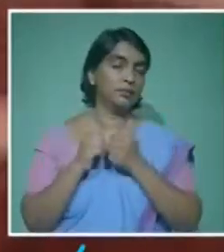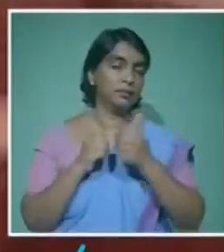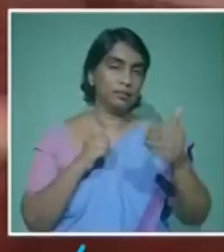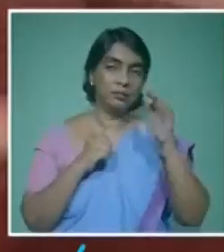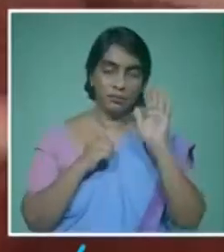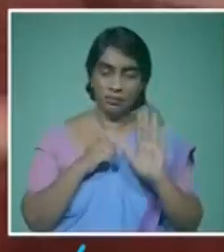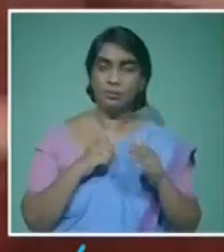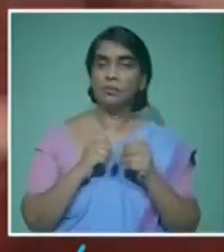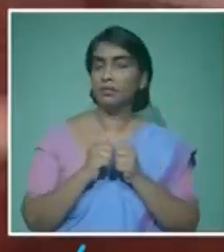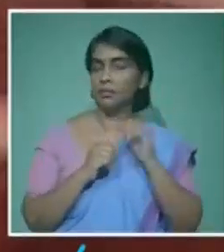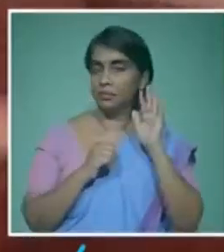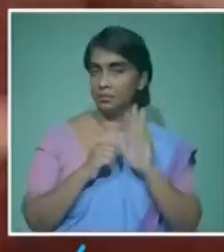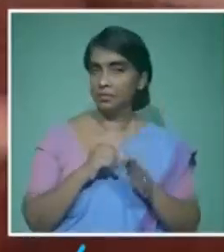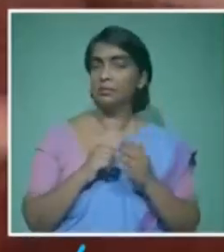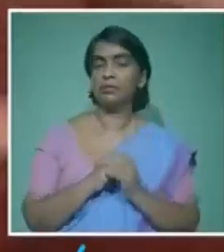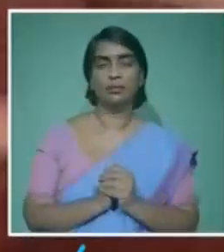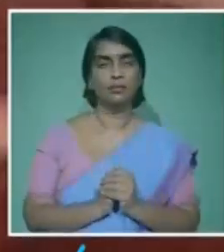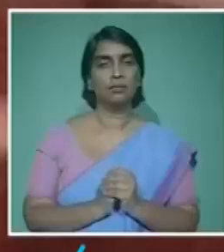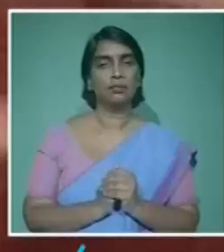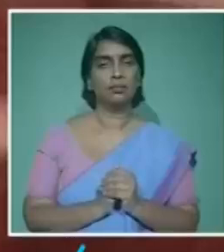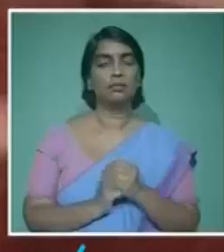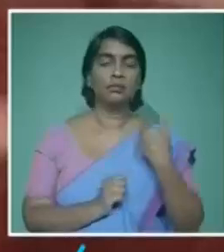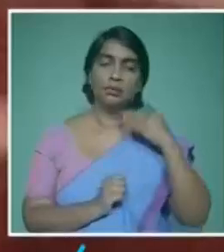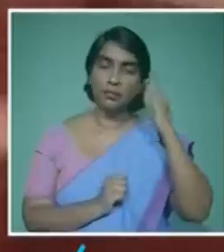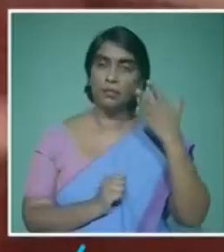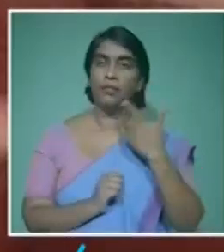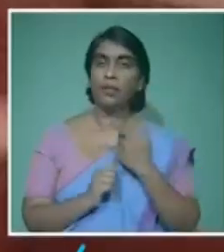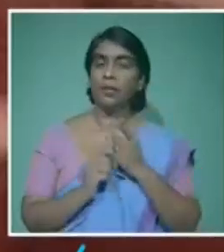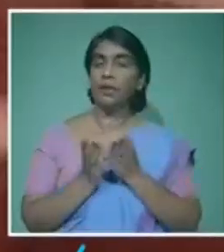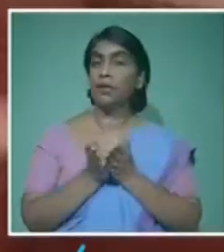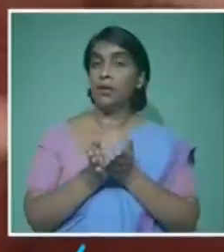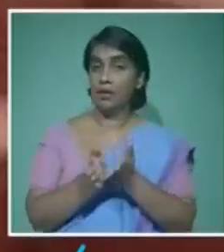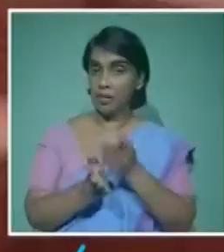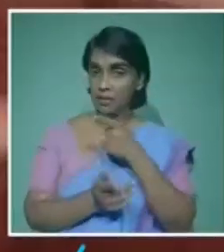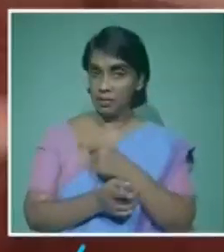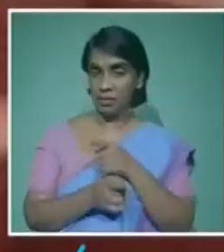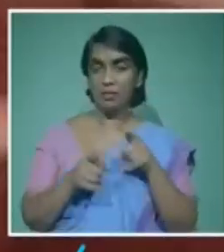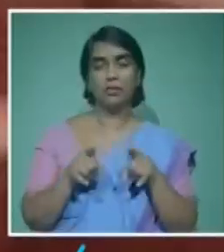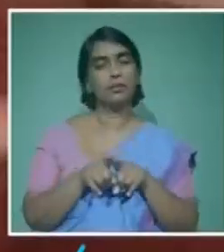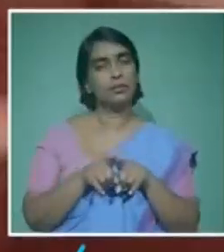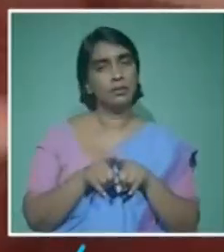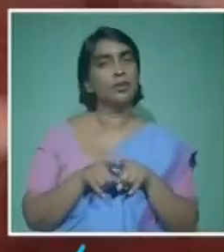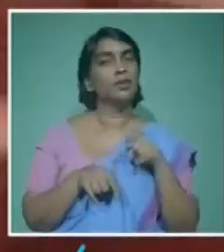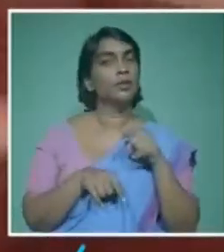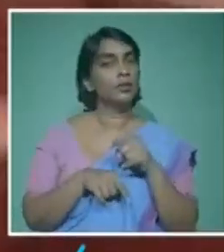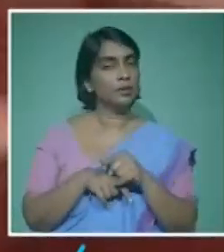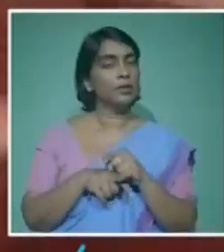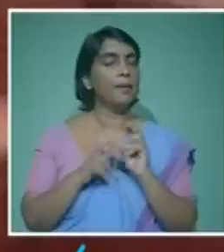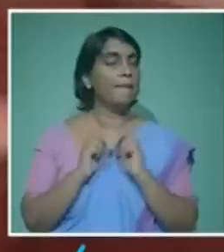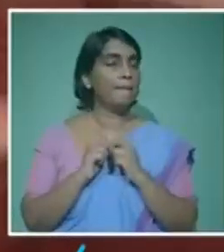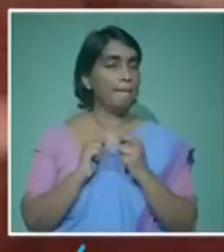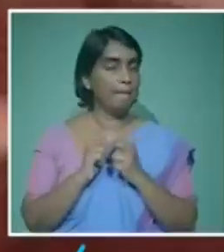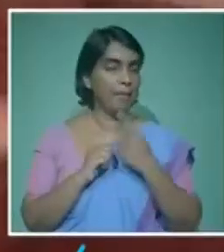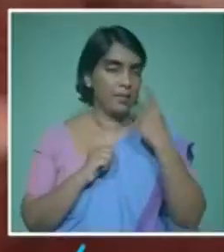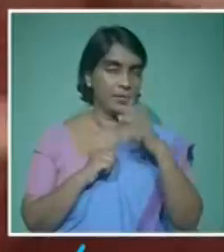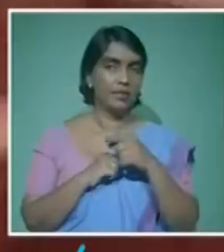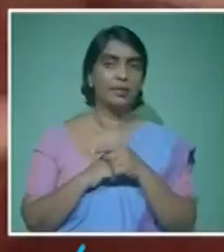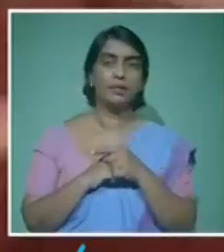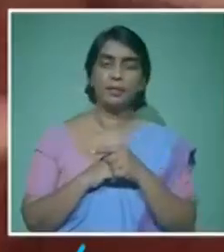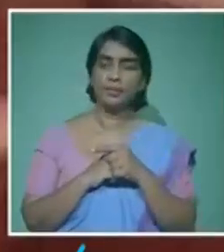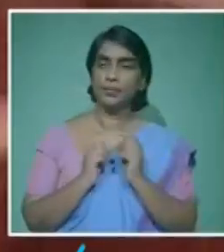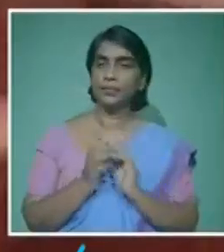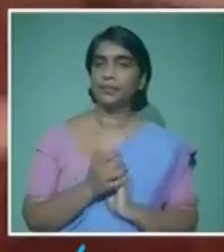மற்றும் கழுத்துறை ஆகிய மாவட்டங்களில் நேரடியாக கடற்தொழிலில் ஈடுபடுகின்ற 15,032